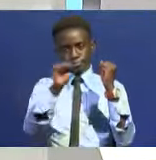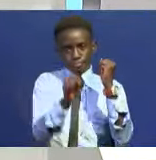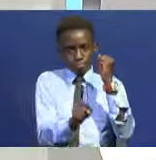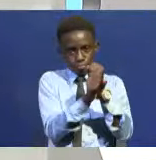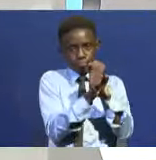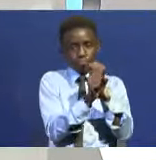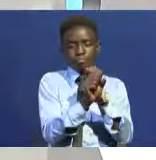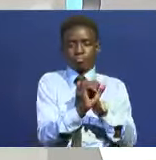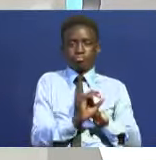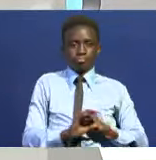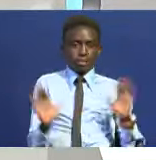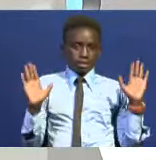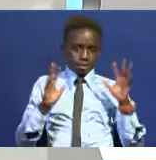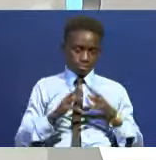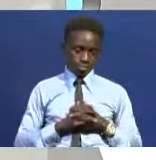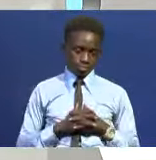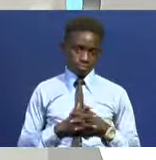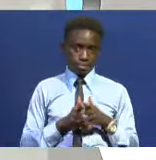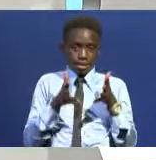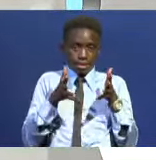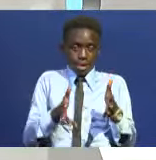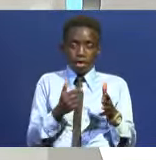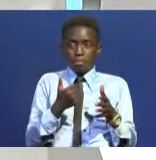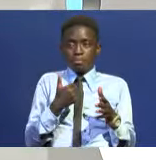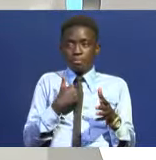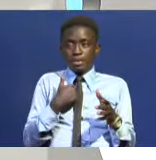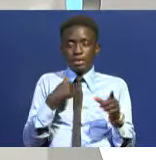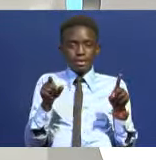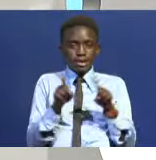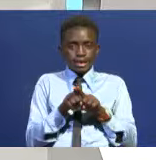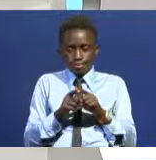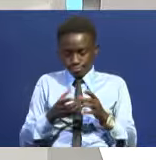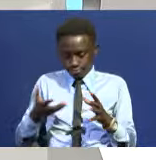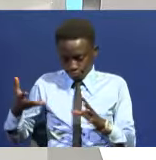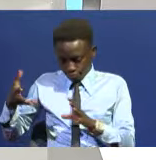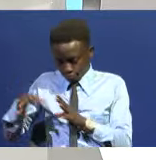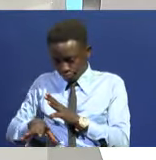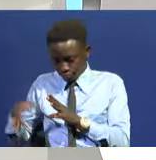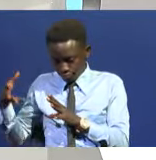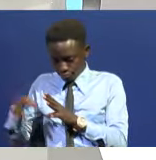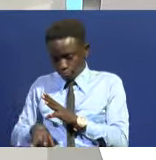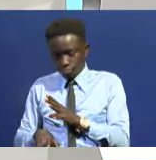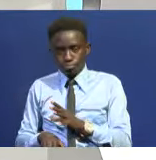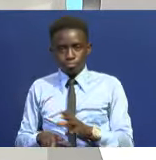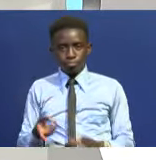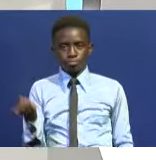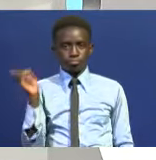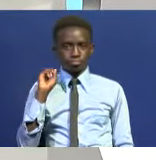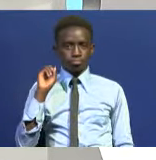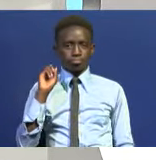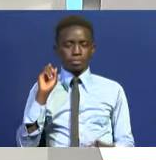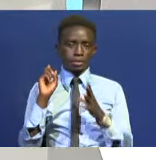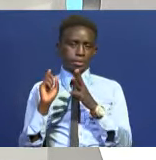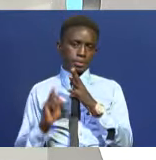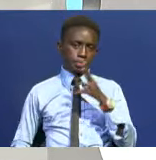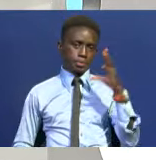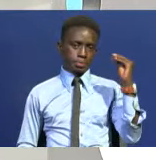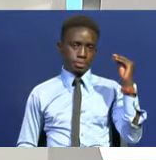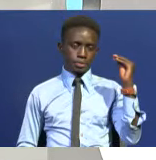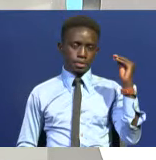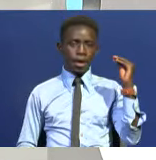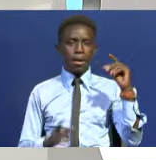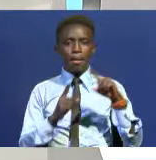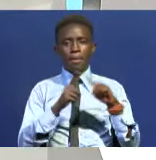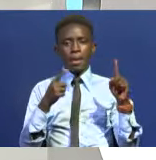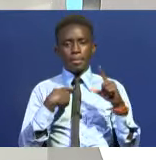Sina la ziada mpia mtazamaji, ni kusanya virago vyangu kuondoka studioni, lakini mwanzo ni kupe tu majibu ya medhali ya siku ambayo ilikuwa